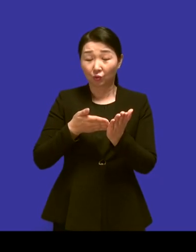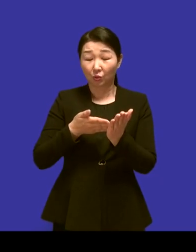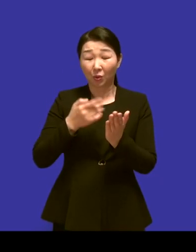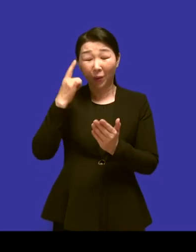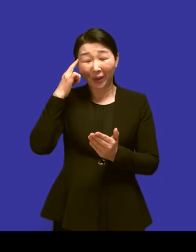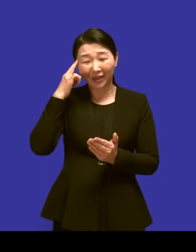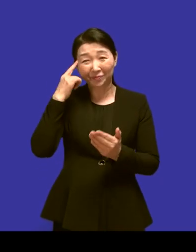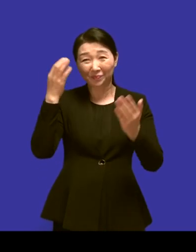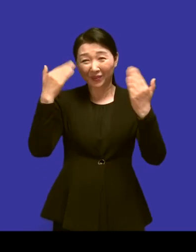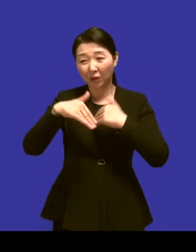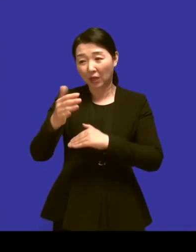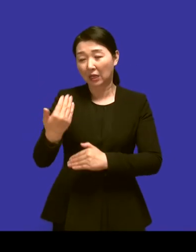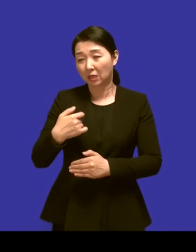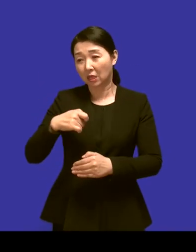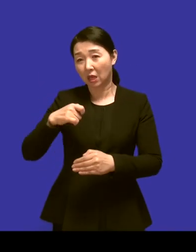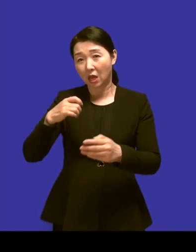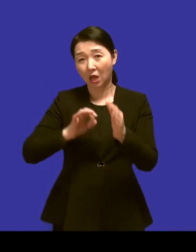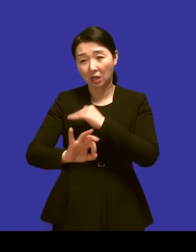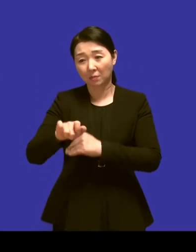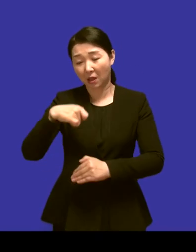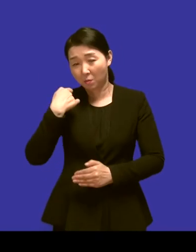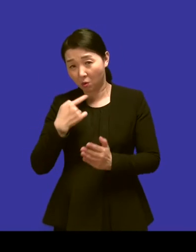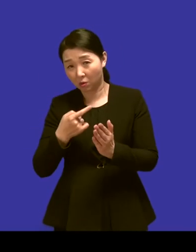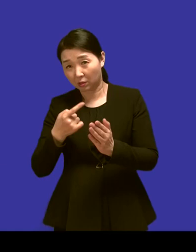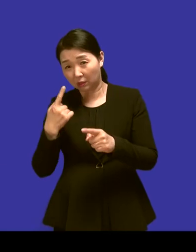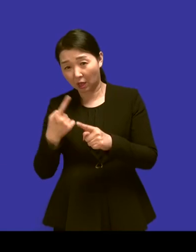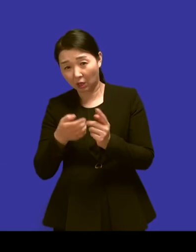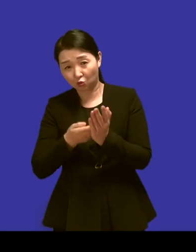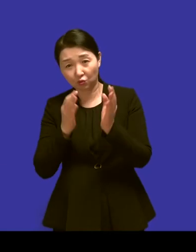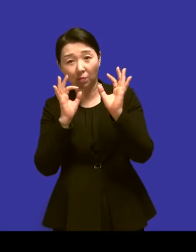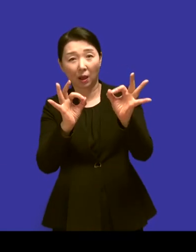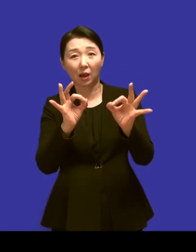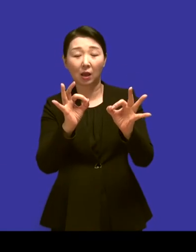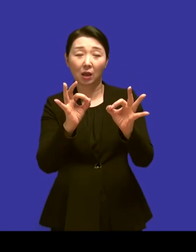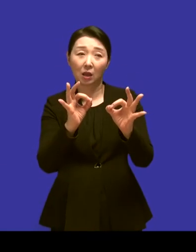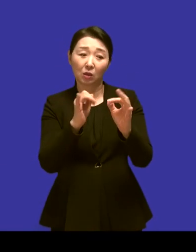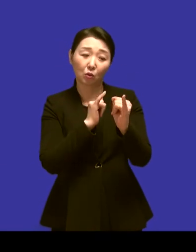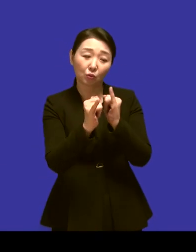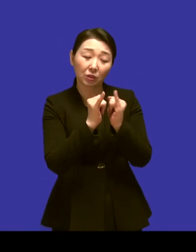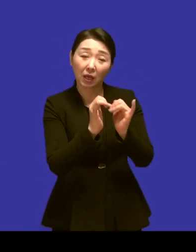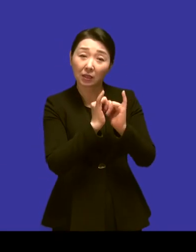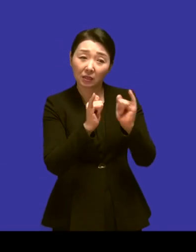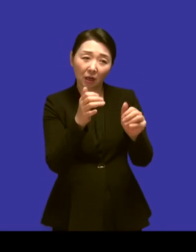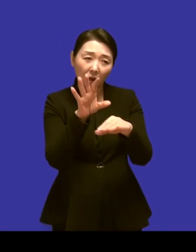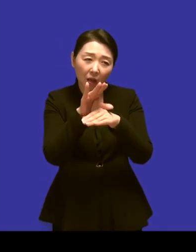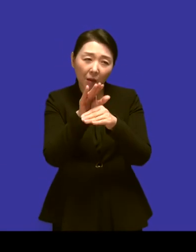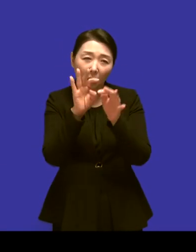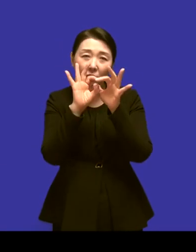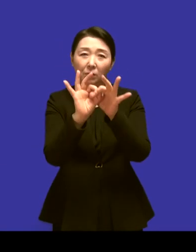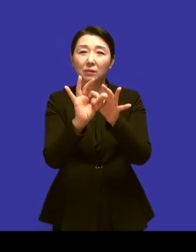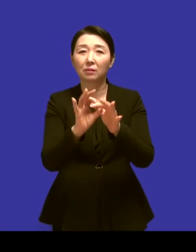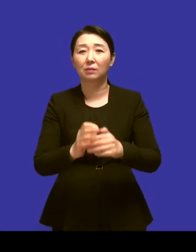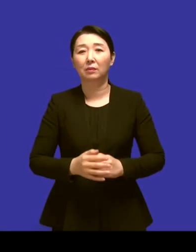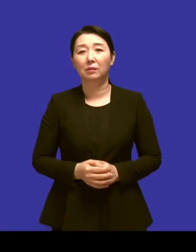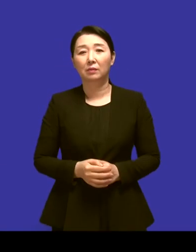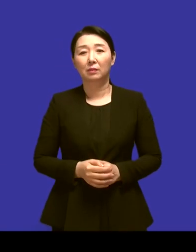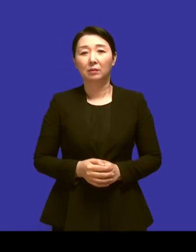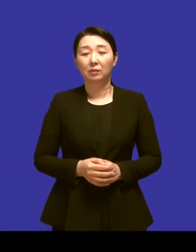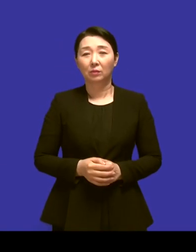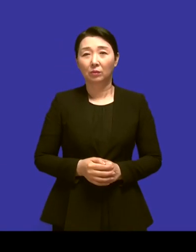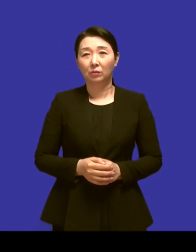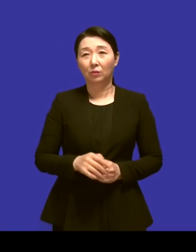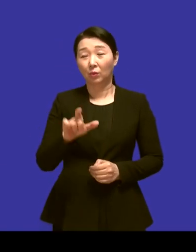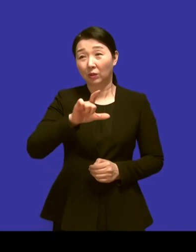학교 가기 전에 밥을 먹다가 그 뉴스를 봤는데 거기 이제 취재하러 간 분의 이제 그런 방송을 통해서 어떤 그 네팔